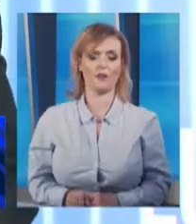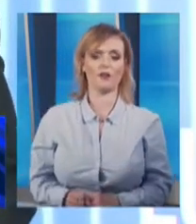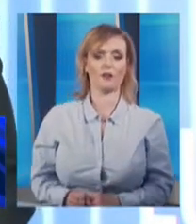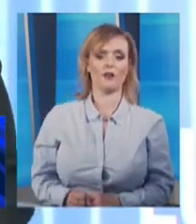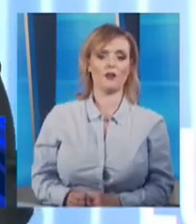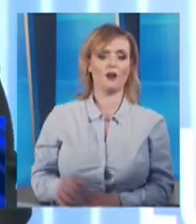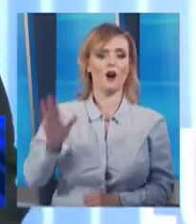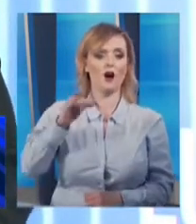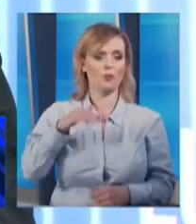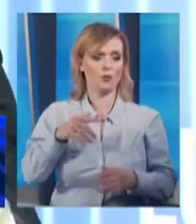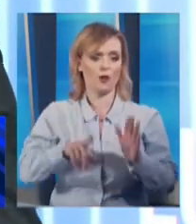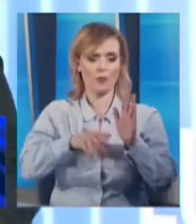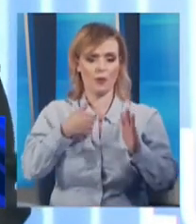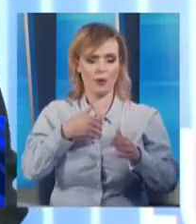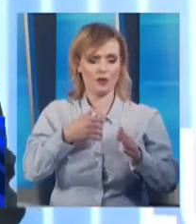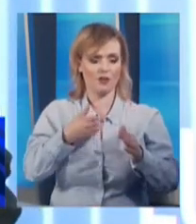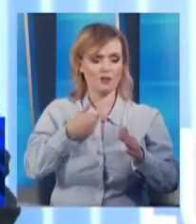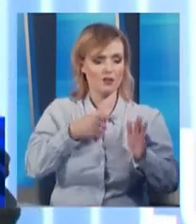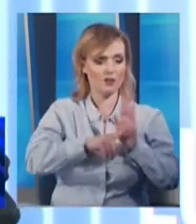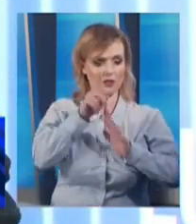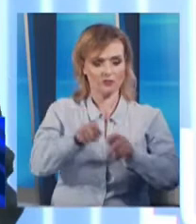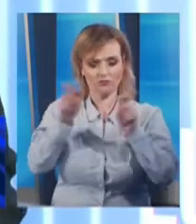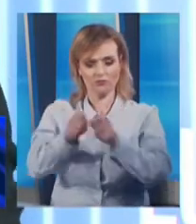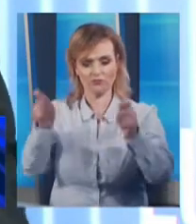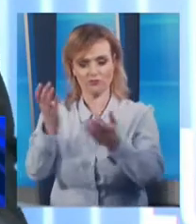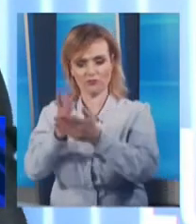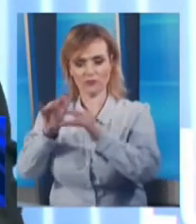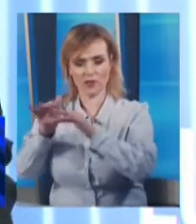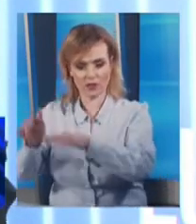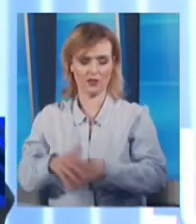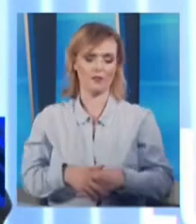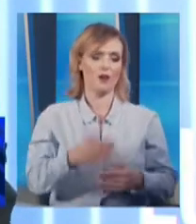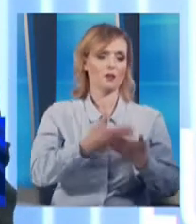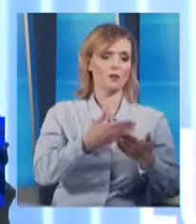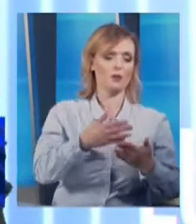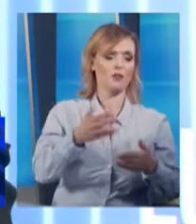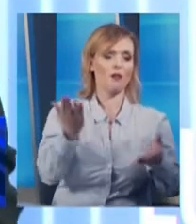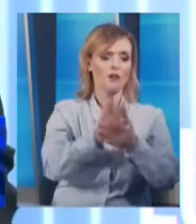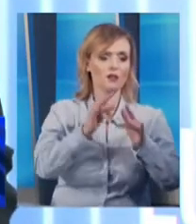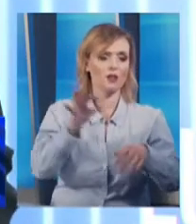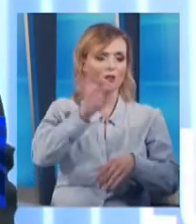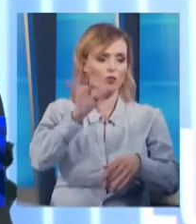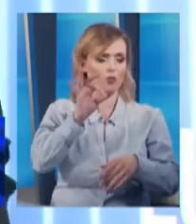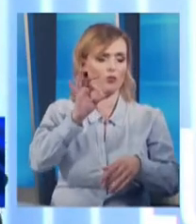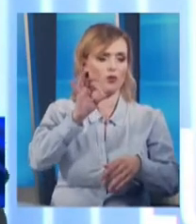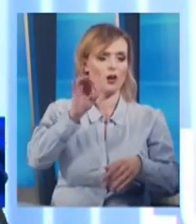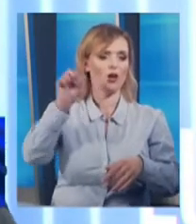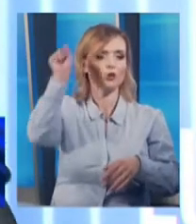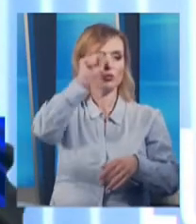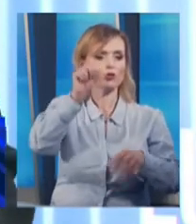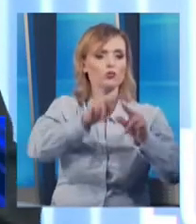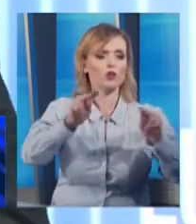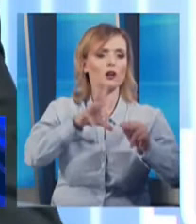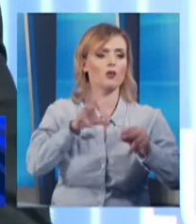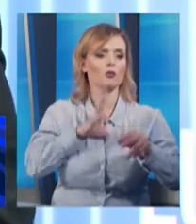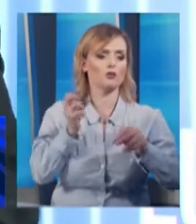fi urmat niște dosare penale, la fel ca cel cu Turcii, la fel ca și interceptările, la fel ca îmbogățirile ilicite a lui Plahotniuc, Șor și